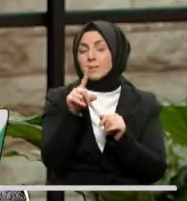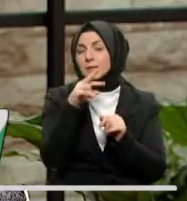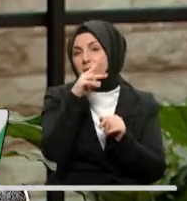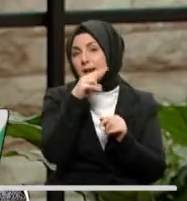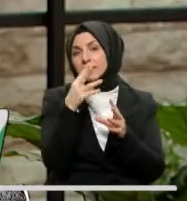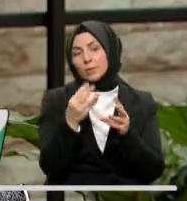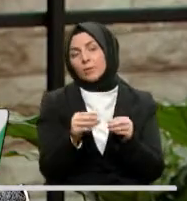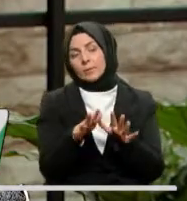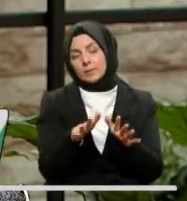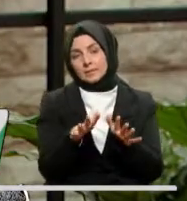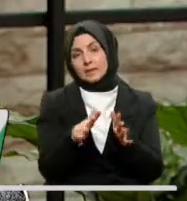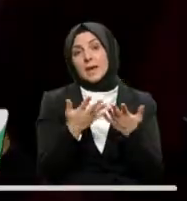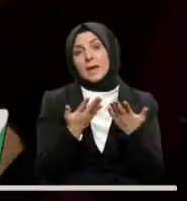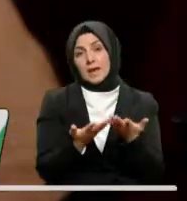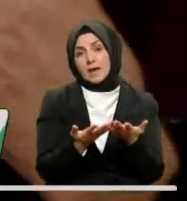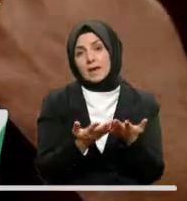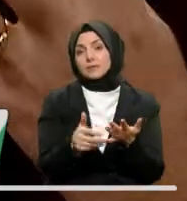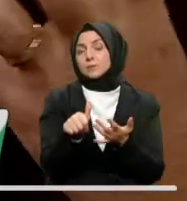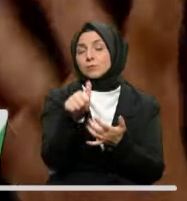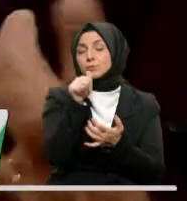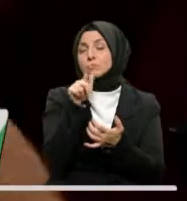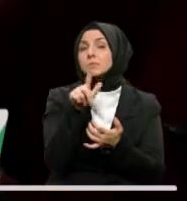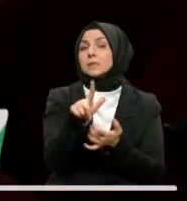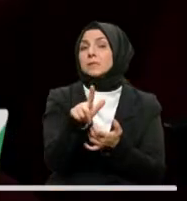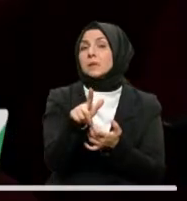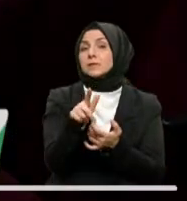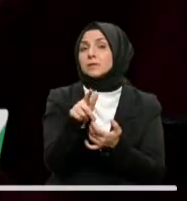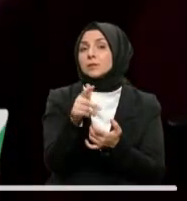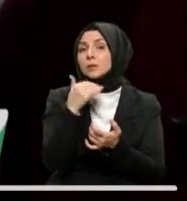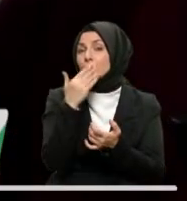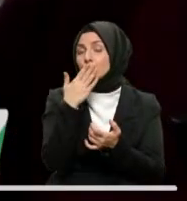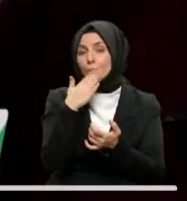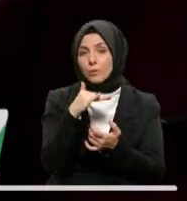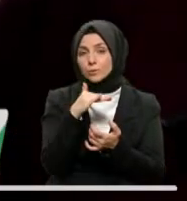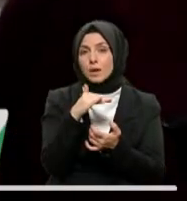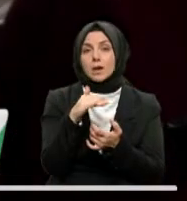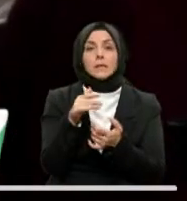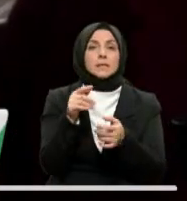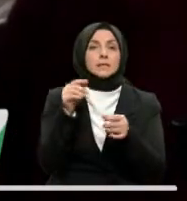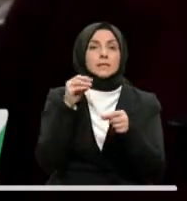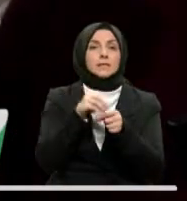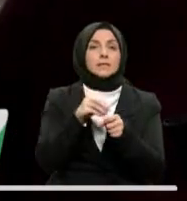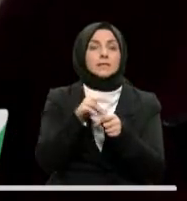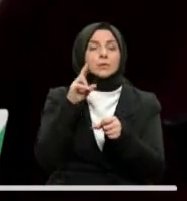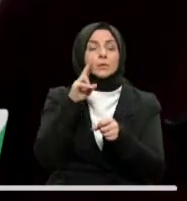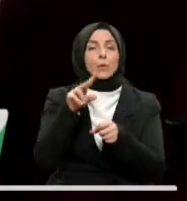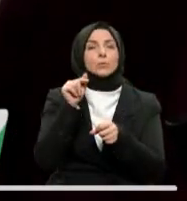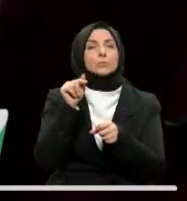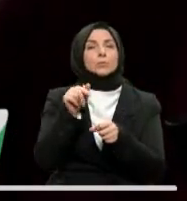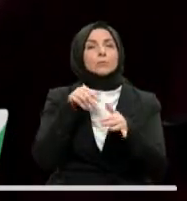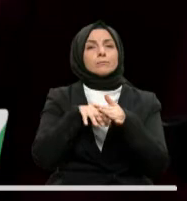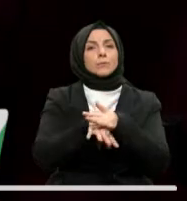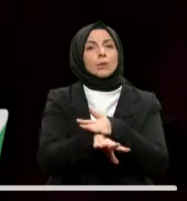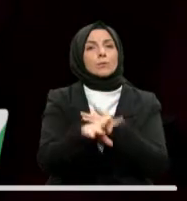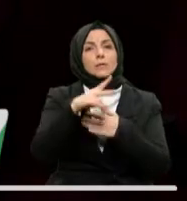şöyle Eğer su ihtiyacı yoksa içindeki kökler yani şu gördüğümüz köklerin rengi bu şekilde